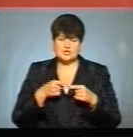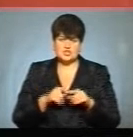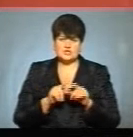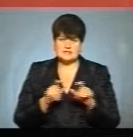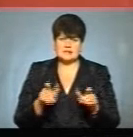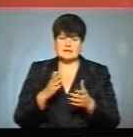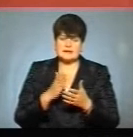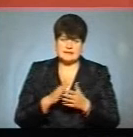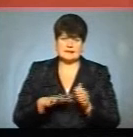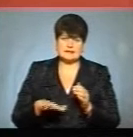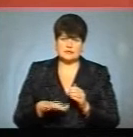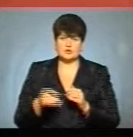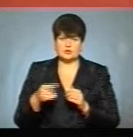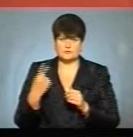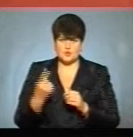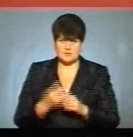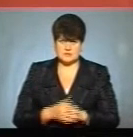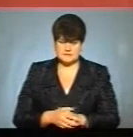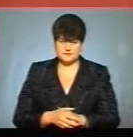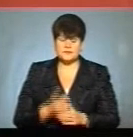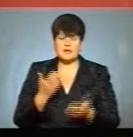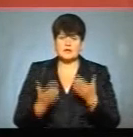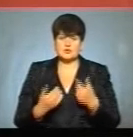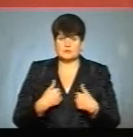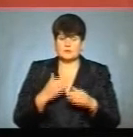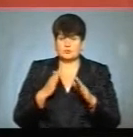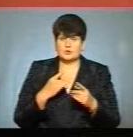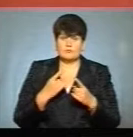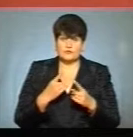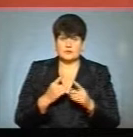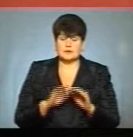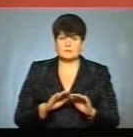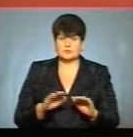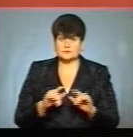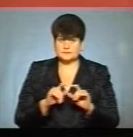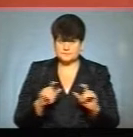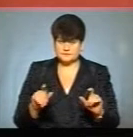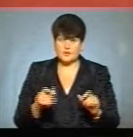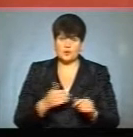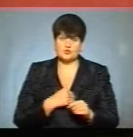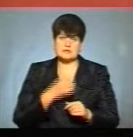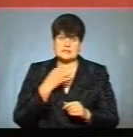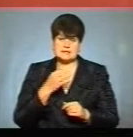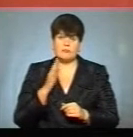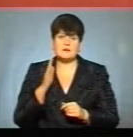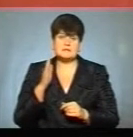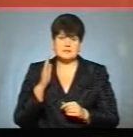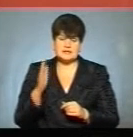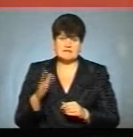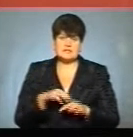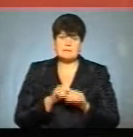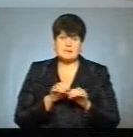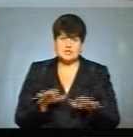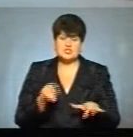на території Тернопільської області. Якщо ми говоритимемо про дошкільні заклади, то хочу сказати, що у перспективній мережі